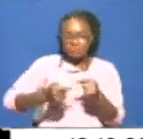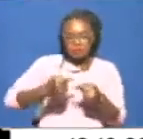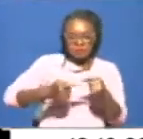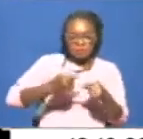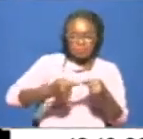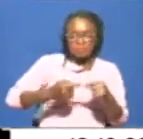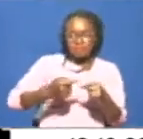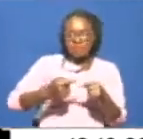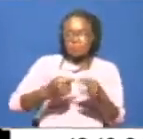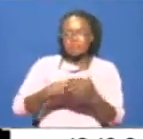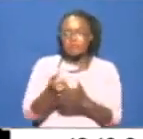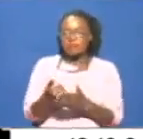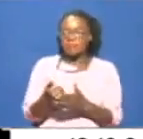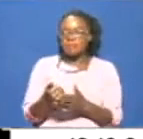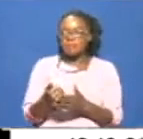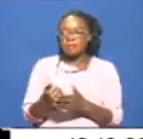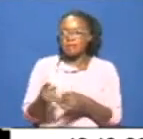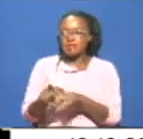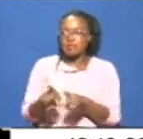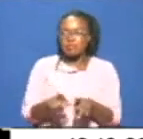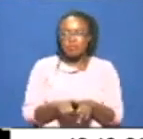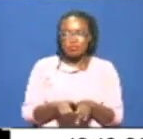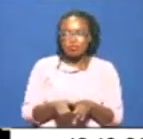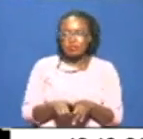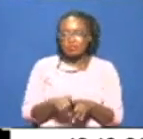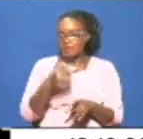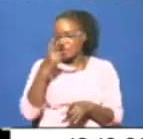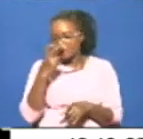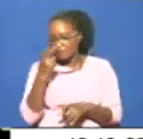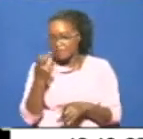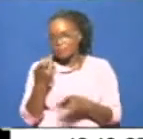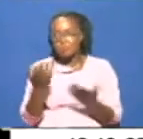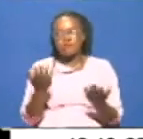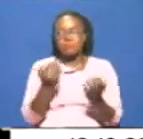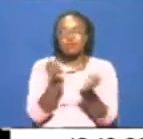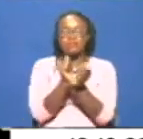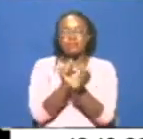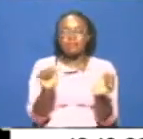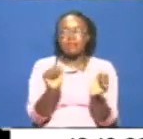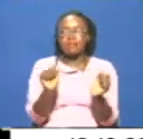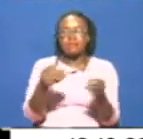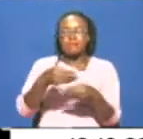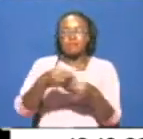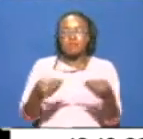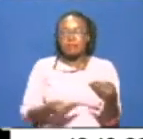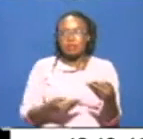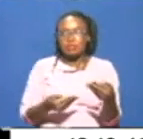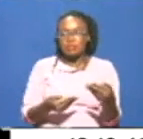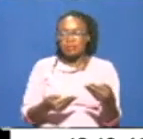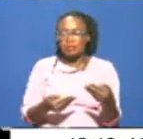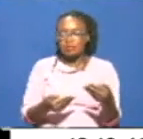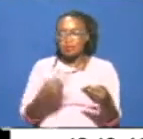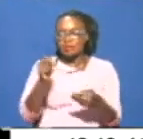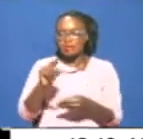ili kuiuza. Mutiso pia alisema kuwa mshukiwa huyo aliachiliwa kwa bondi, kwani risiti ya shilingi 20,000